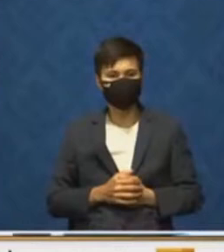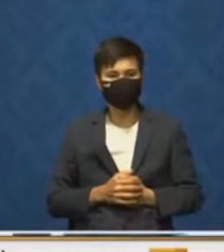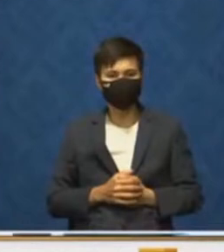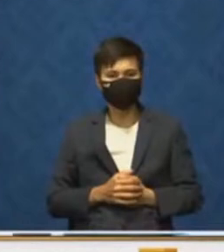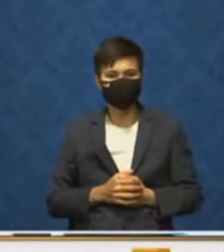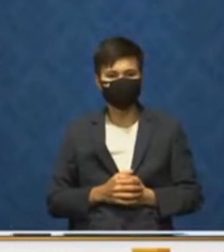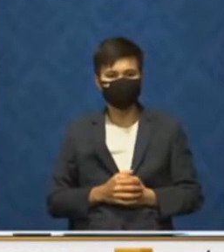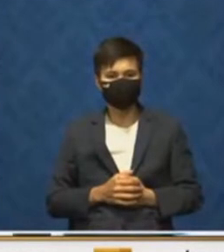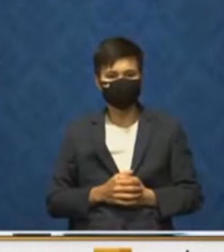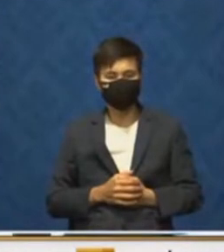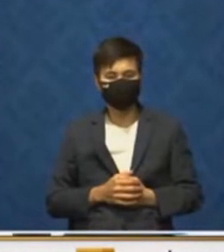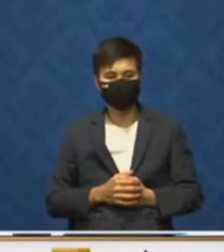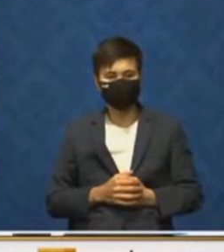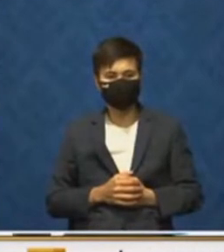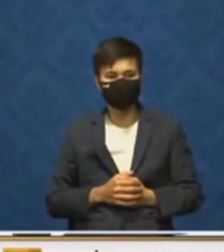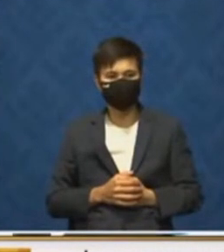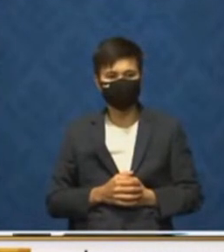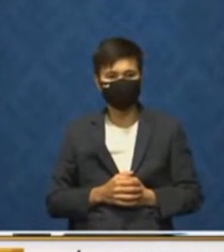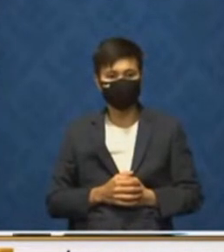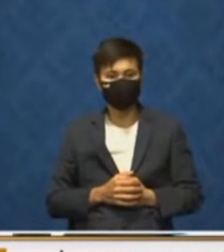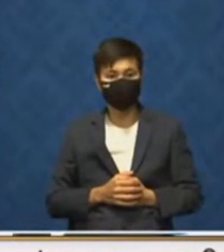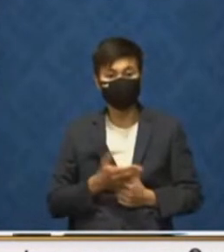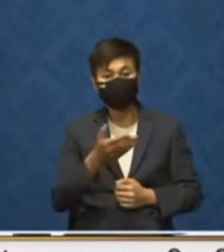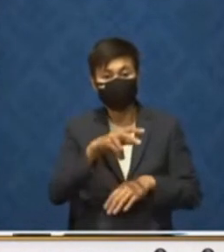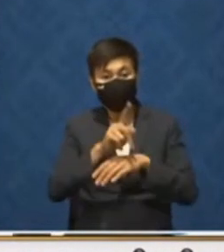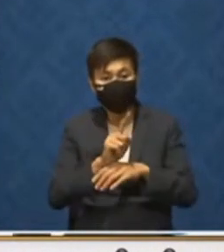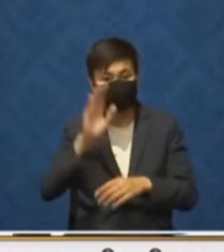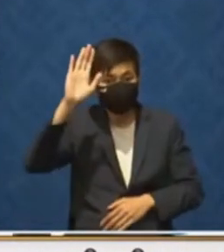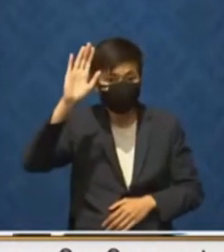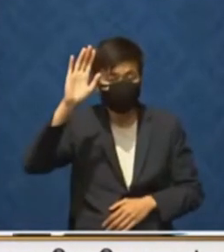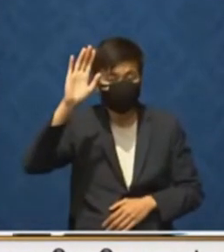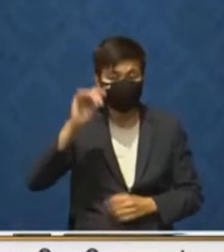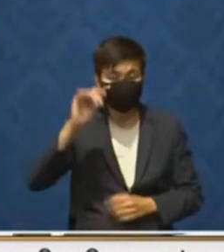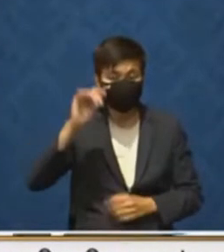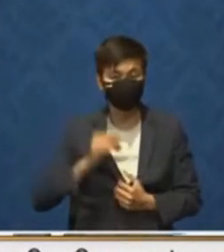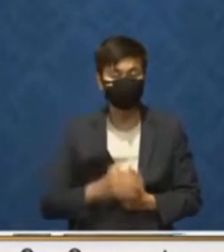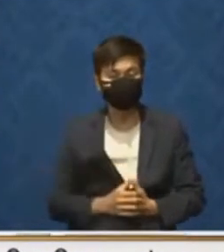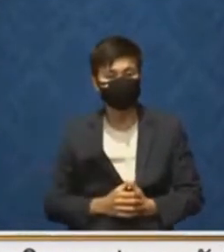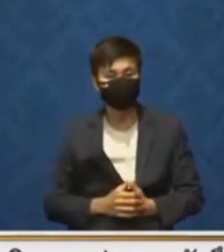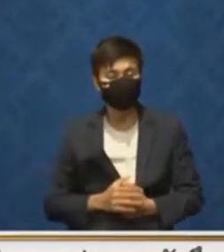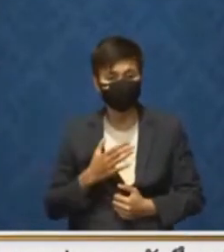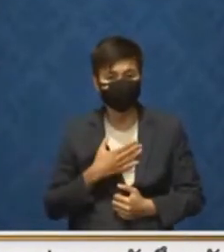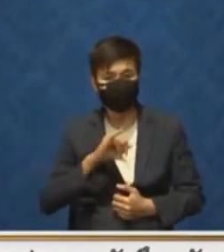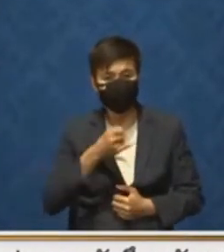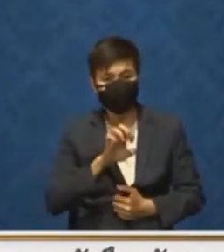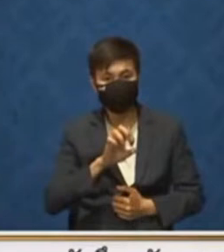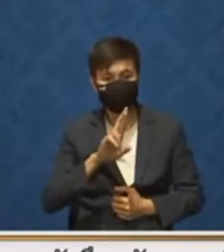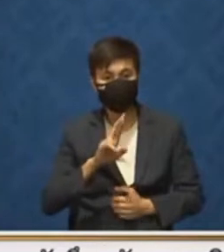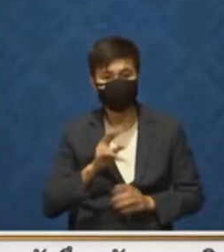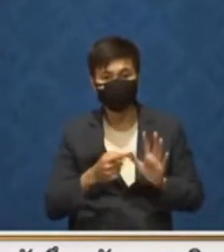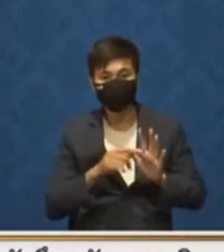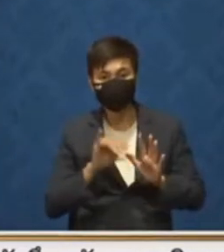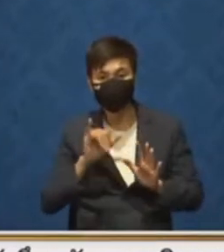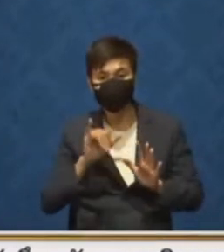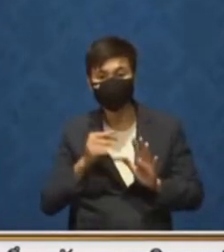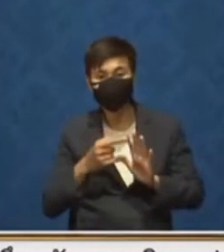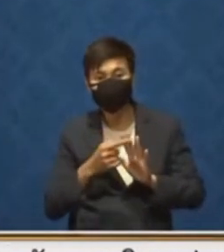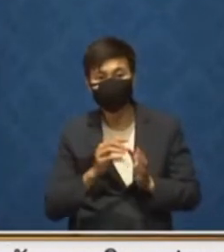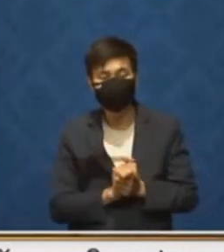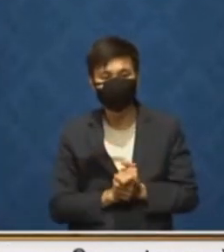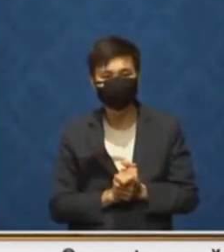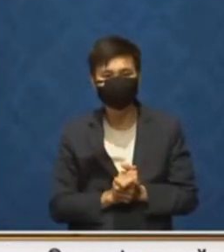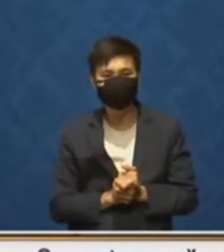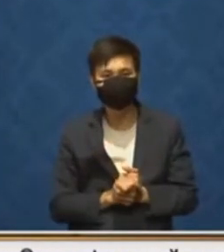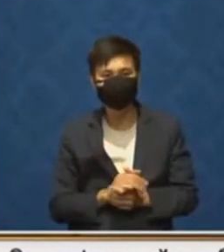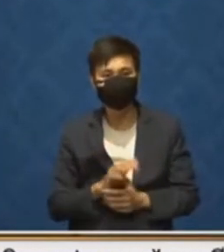จะอันตธานครับจะยุบตั้งจะยุพา Genieแล้วนะครับคือนี้ทำไม่ทัน